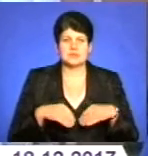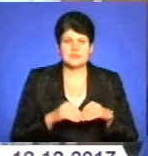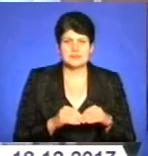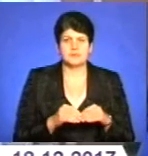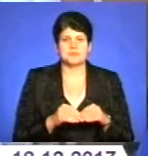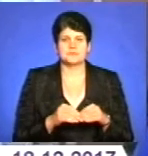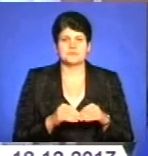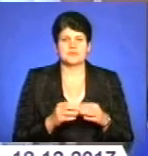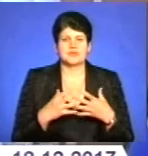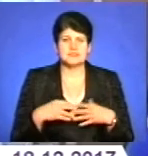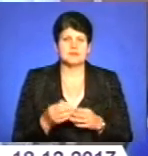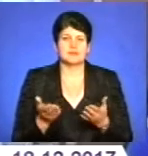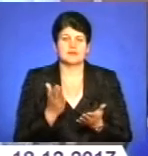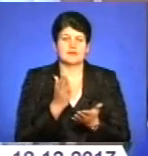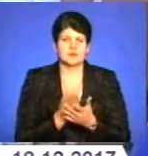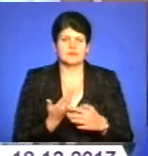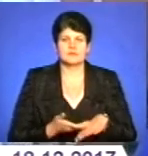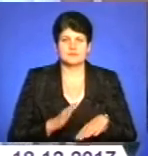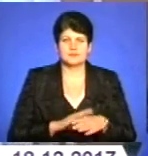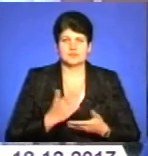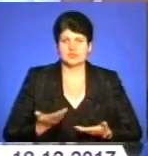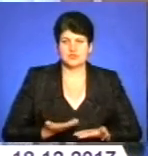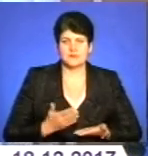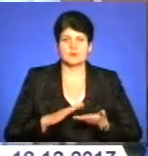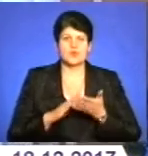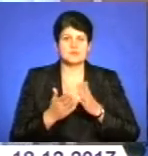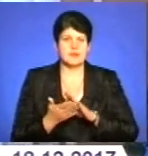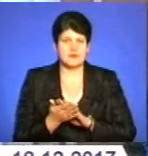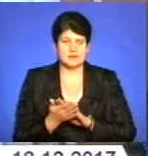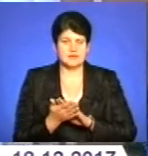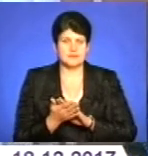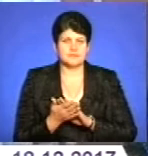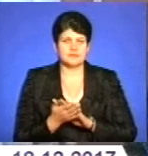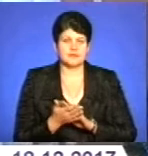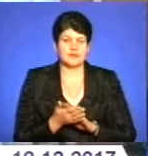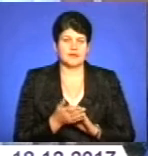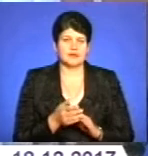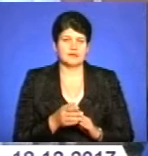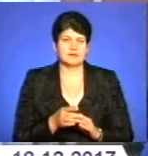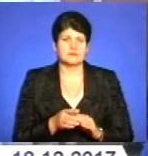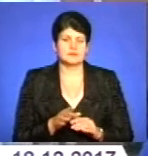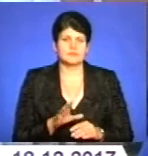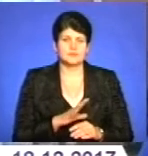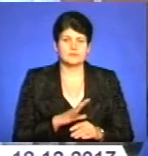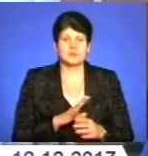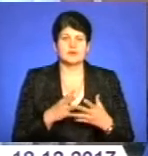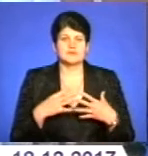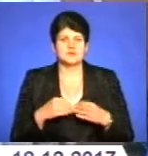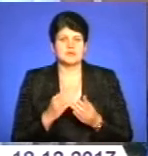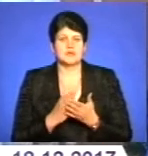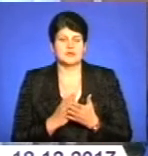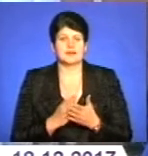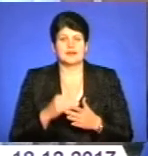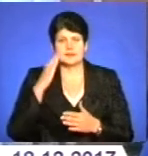сім'ї, які знаходяться в тяжких життєвих обставинах, деколи сім'ї, де тільки є тато або мама, а можливо